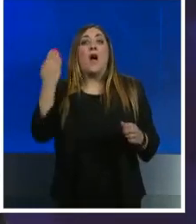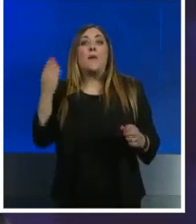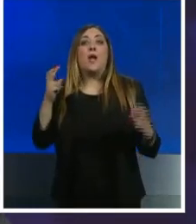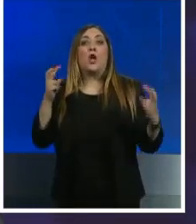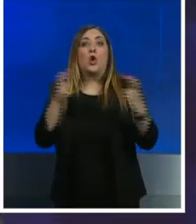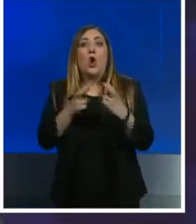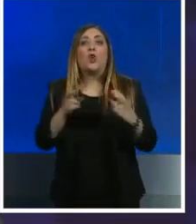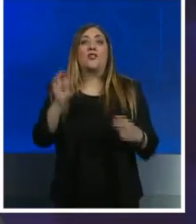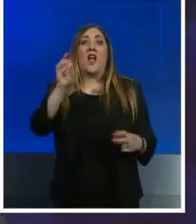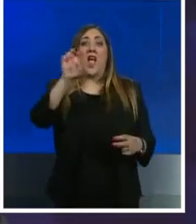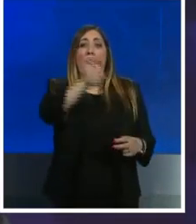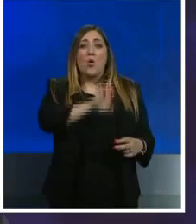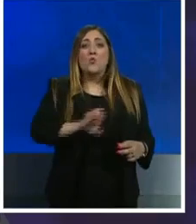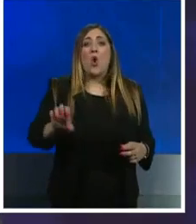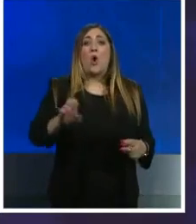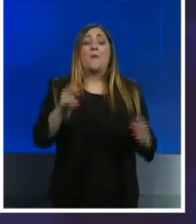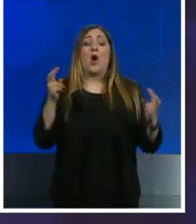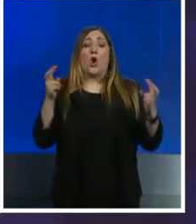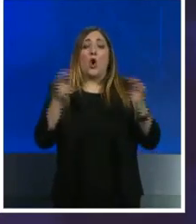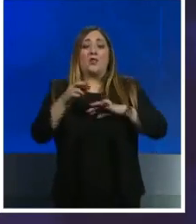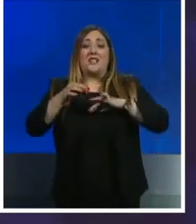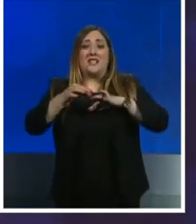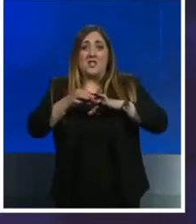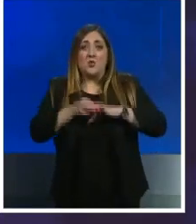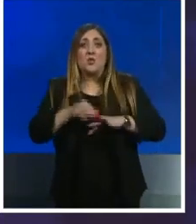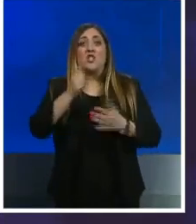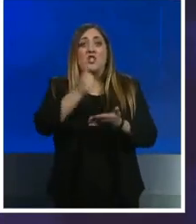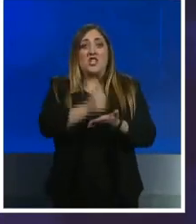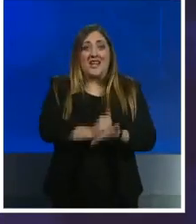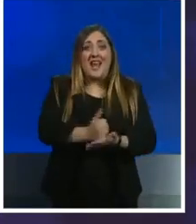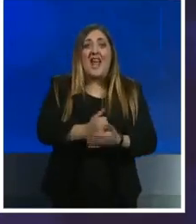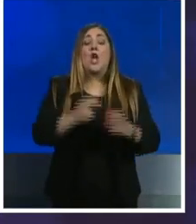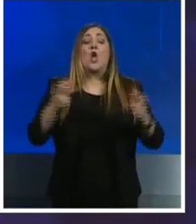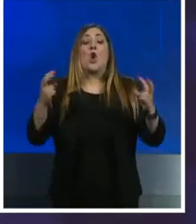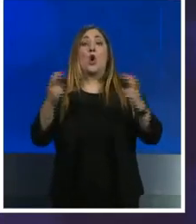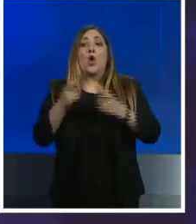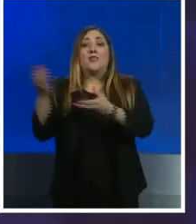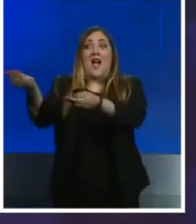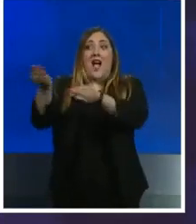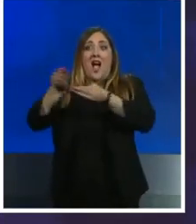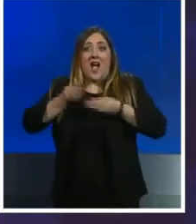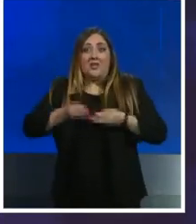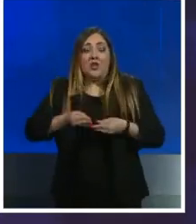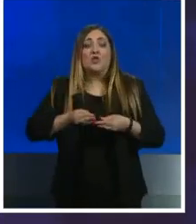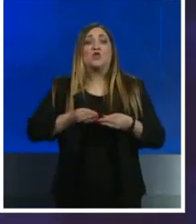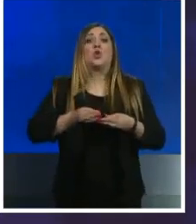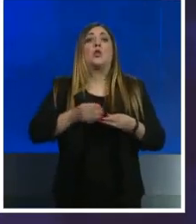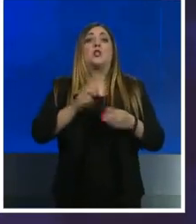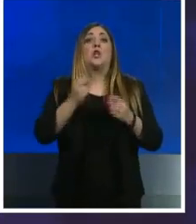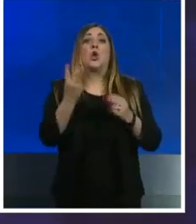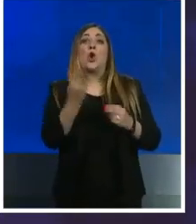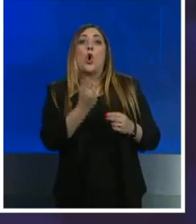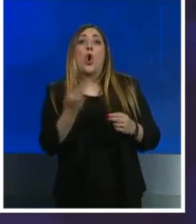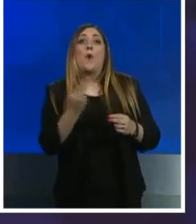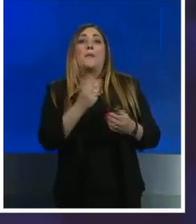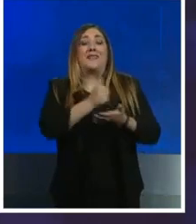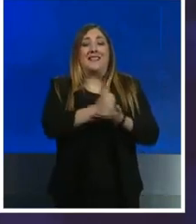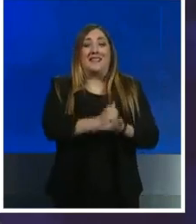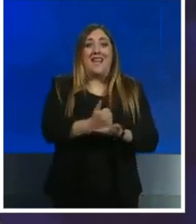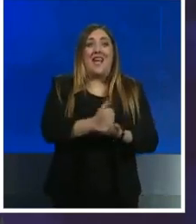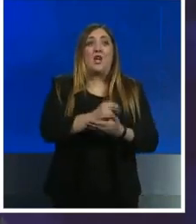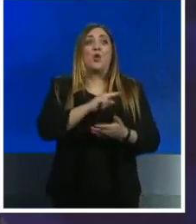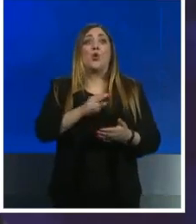Ewropea, kontra żwieġ ċivili, kontra l-adozzjoni ta' tfal minn koppji gay u